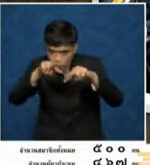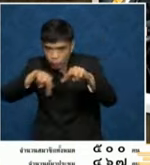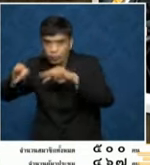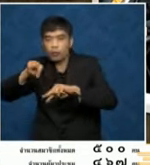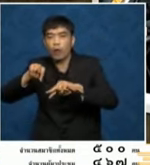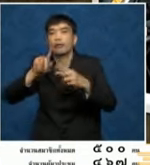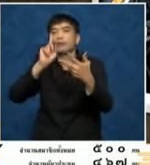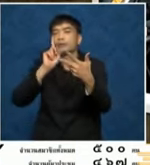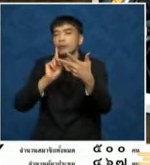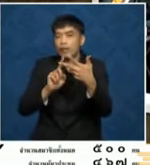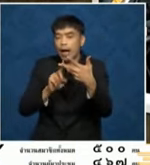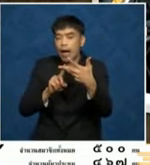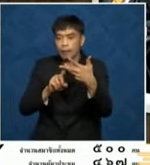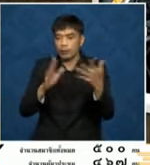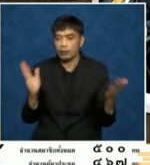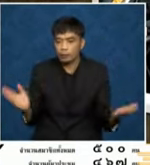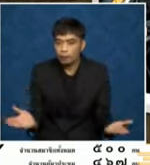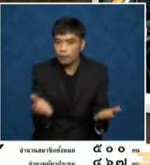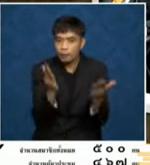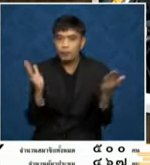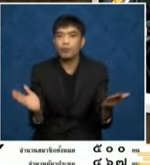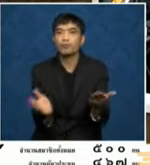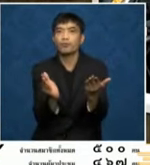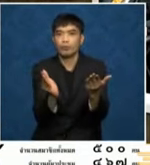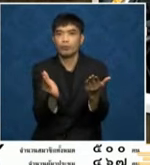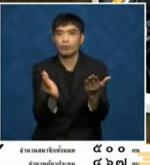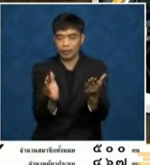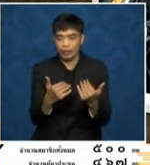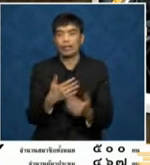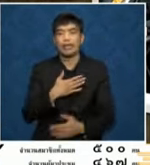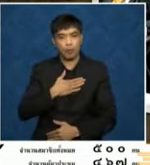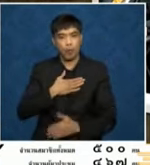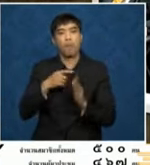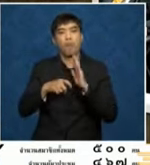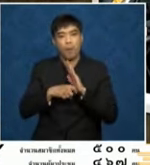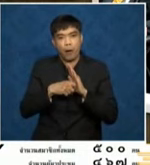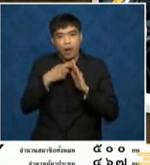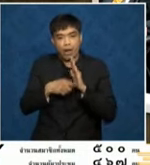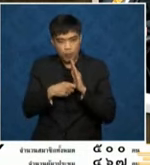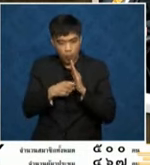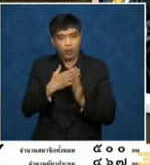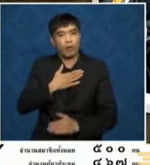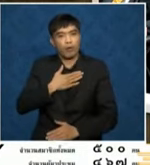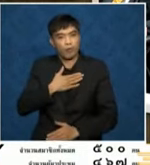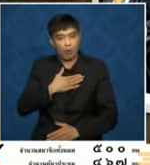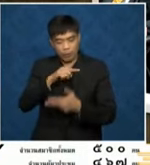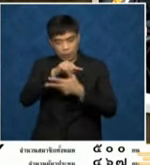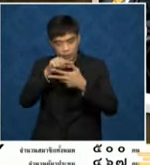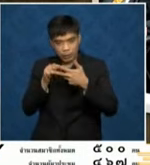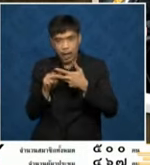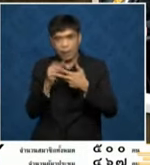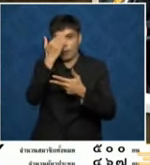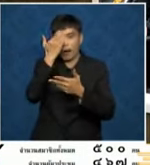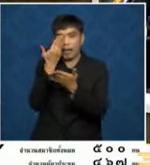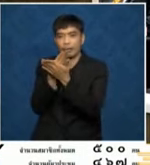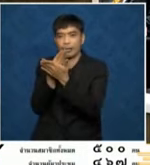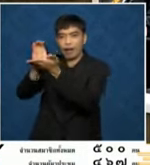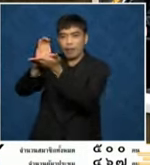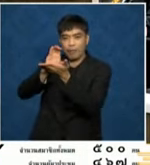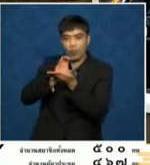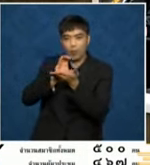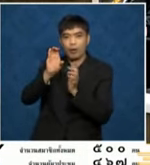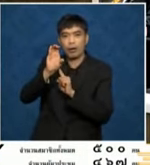คือเป็นเรื่องของกระบวนการสนับสนุนอันนี้เป็นสิ่งที่ผมคิดว่าเหตุผลที่จะเกิดขึ้นนี้นะครับเพราะว่าในงบประมาณของส